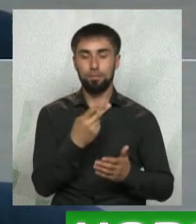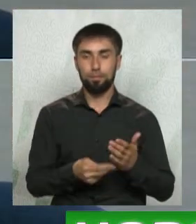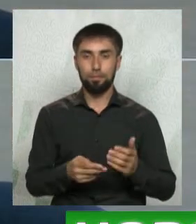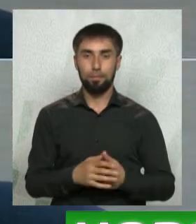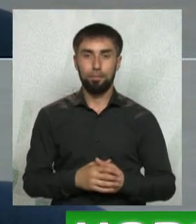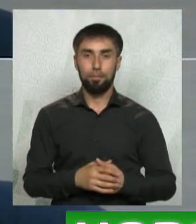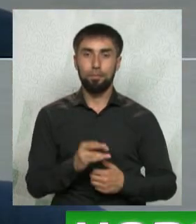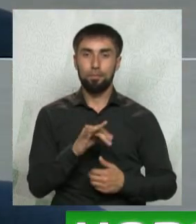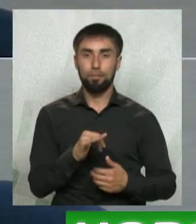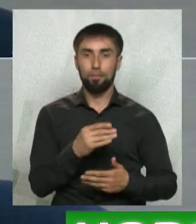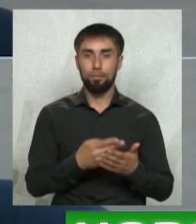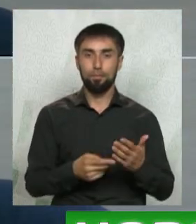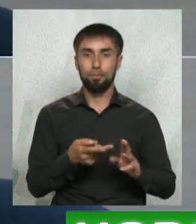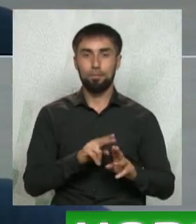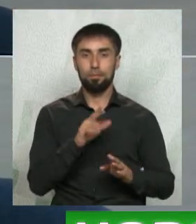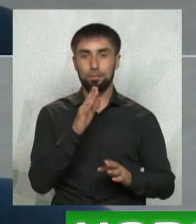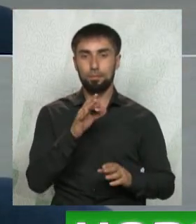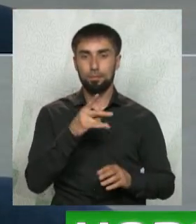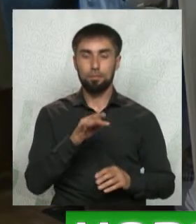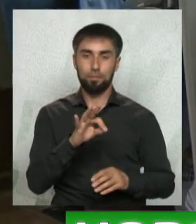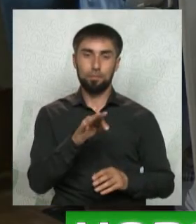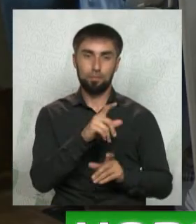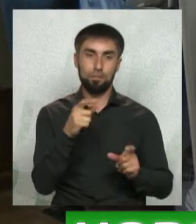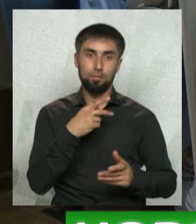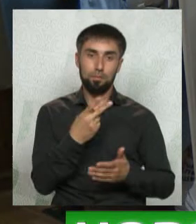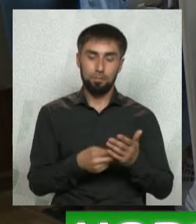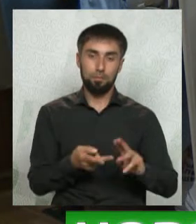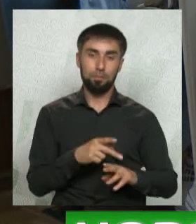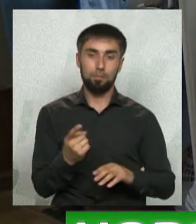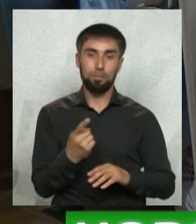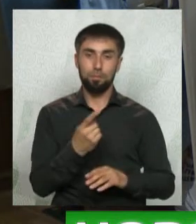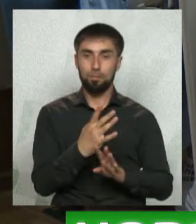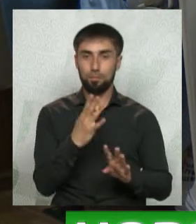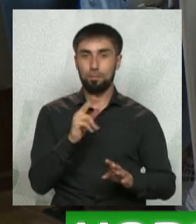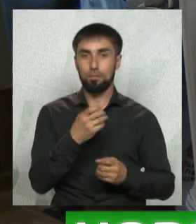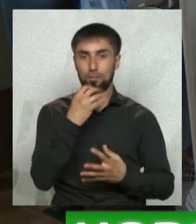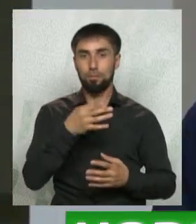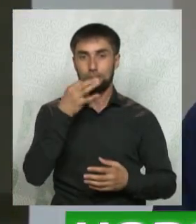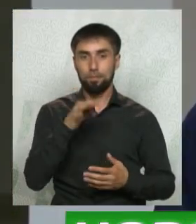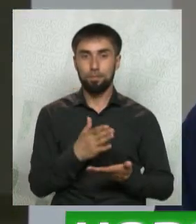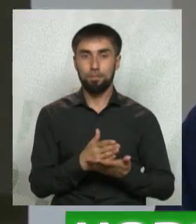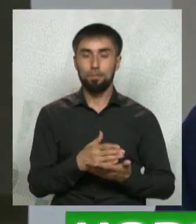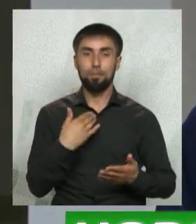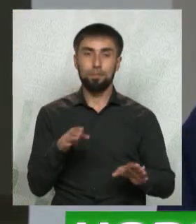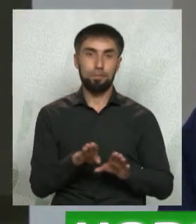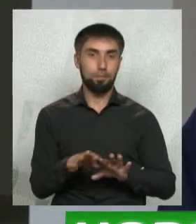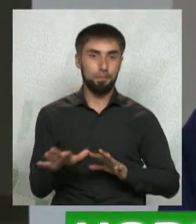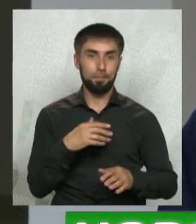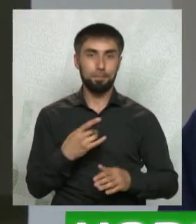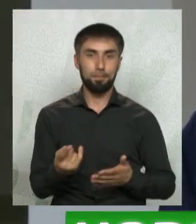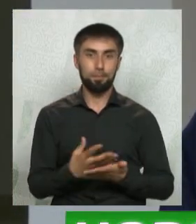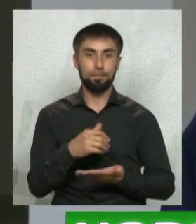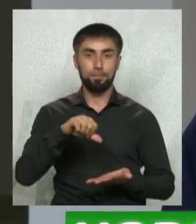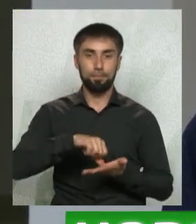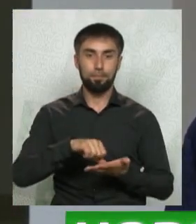меньше. Они уступили соперникам, но ребята воспринимают поражение в первую очередь как хороший опыт. Я в подобном мероприятии первый раз